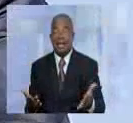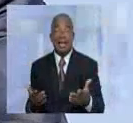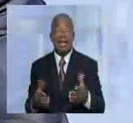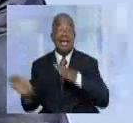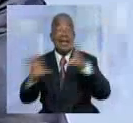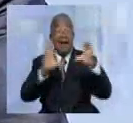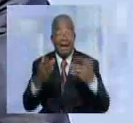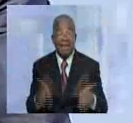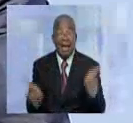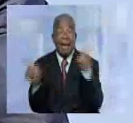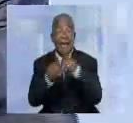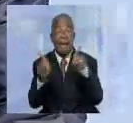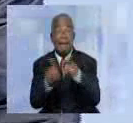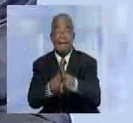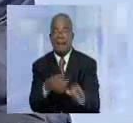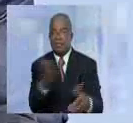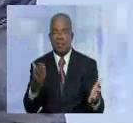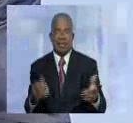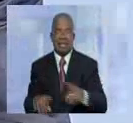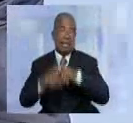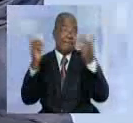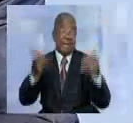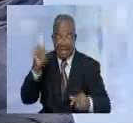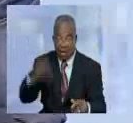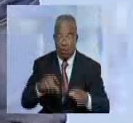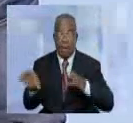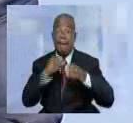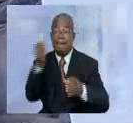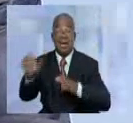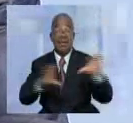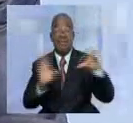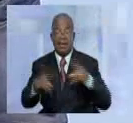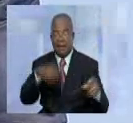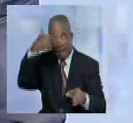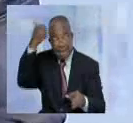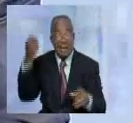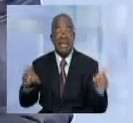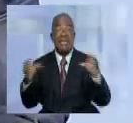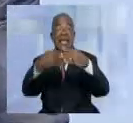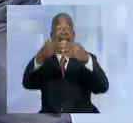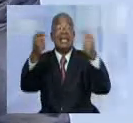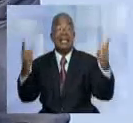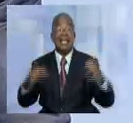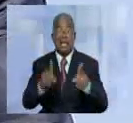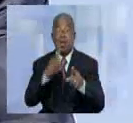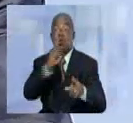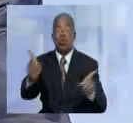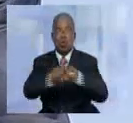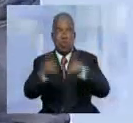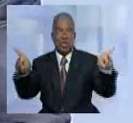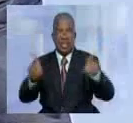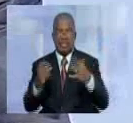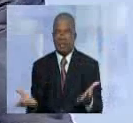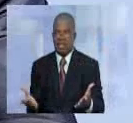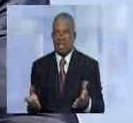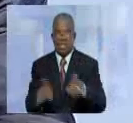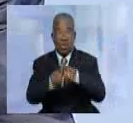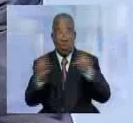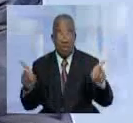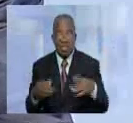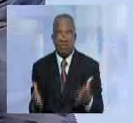pas d'études. Qui ne doit pas se faire. Qui ne doit pas se faire. Et aujourd'hui, je pense que... il y a des choses qui sont claires. L'ordre